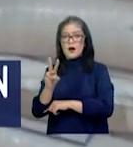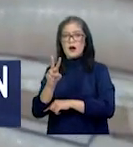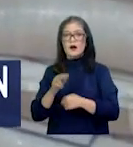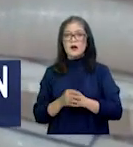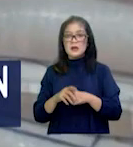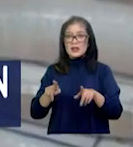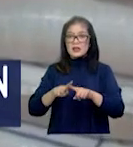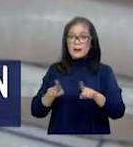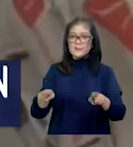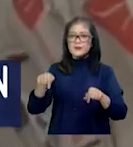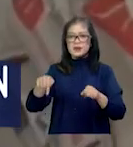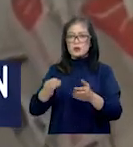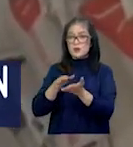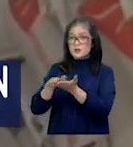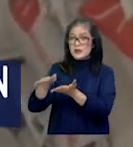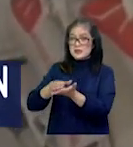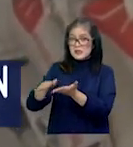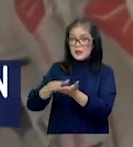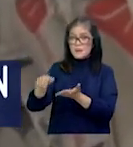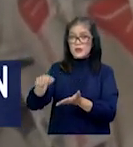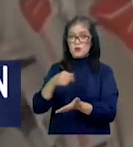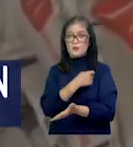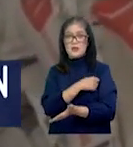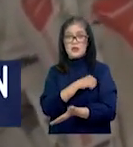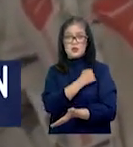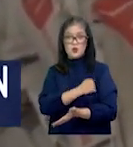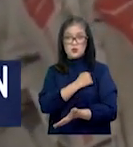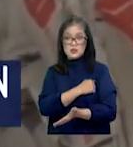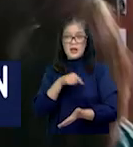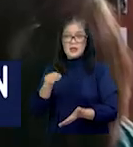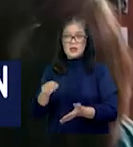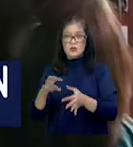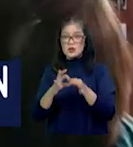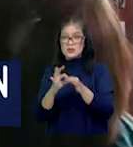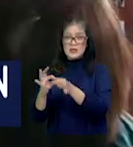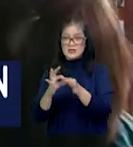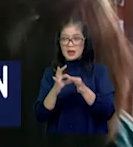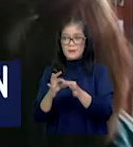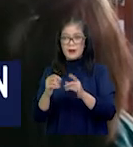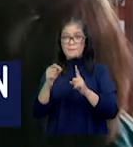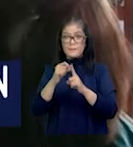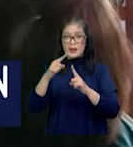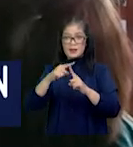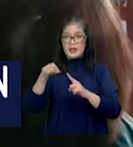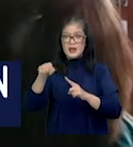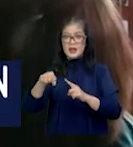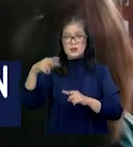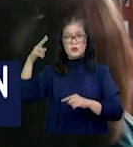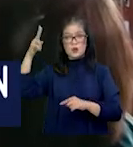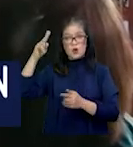Namun ketika dalam pendistribusiannya, pihak Kemensos dan Bulog menunjuk vendor sebagai distributor dan melakukan kontrak kerjasama kepada pihak